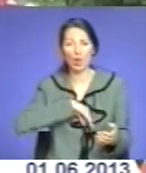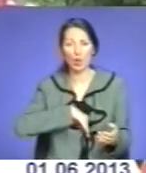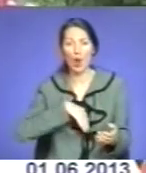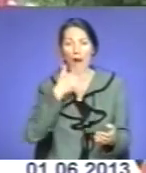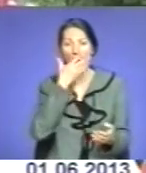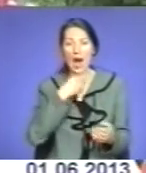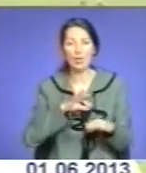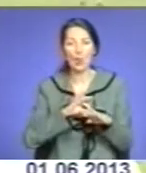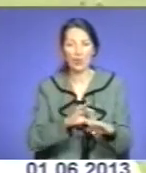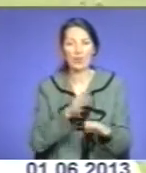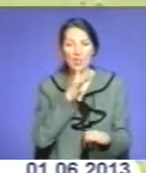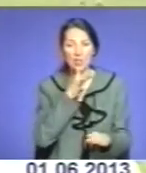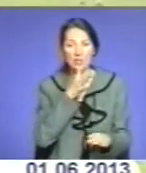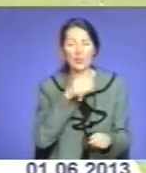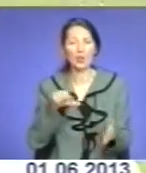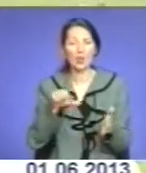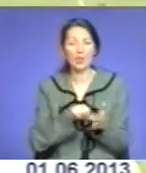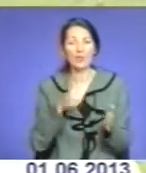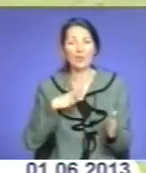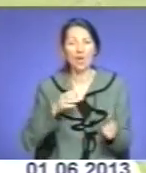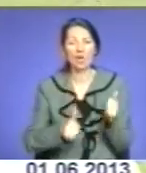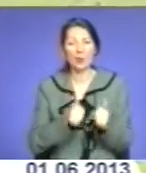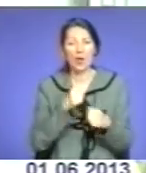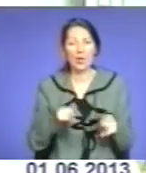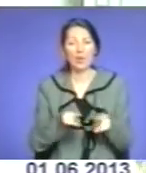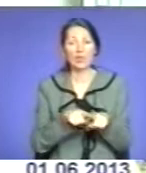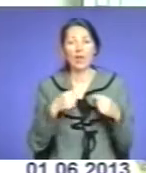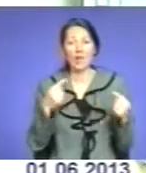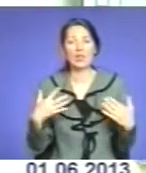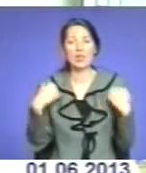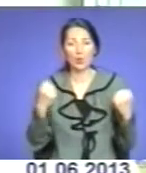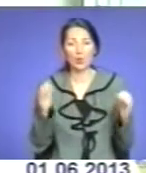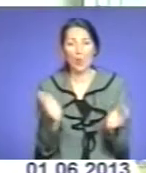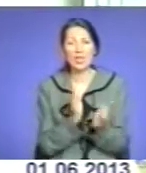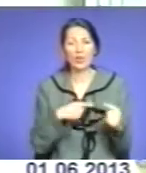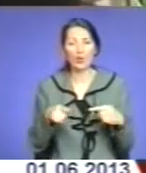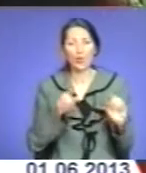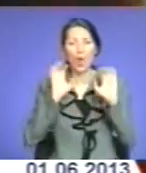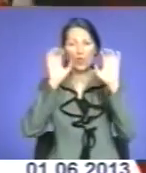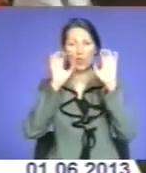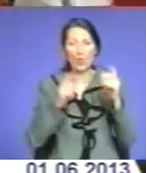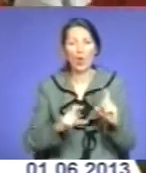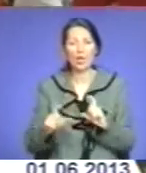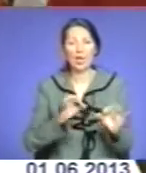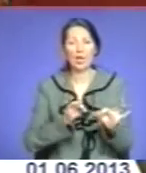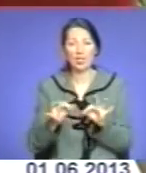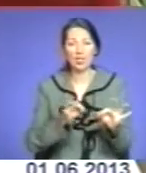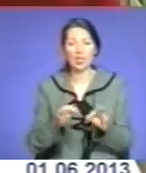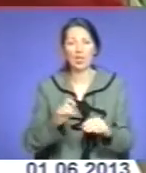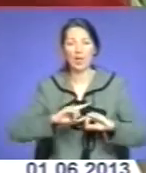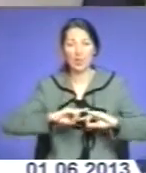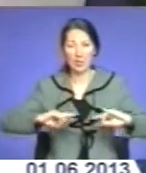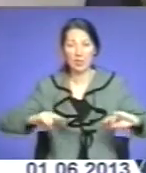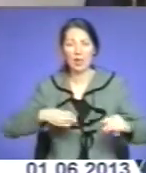гарно провести час. Учасників чекають змагання у таких видах спорту, як міні-футбол, волейбол, шахи, шашки, настільний